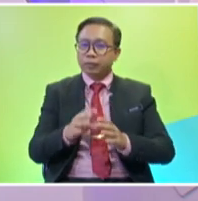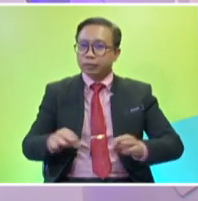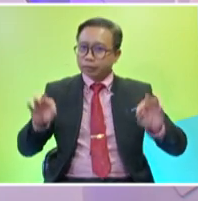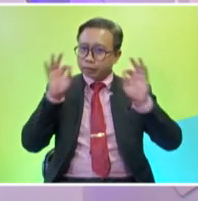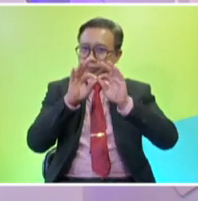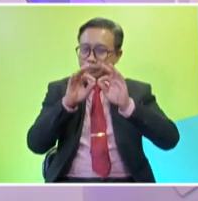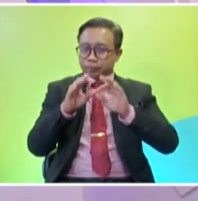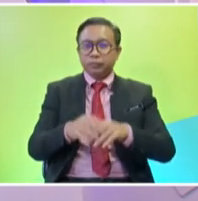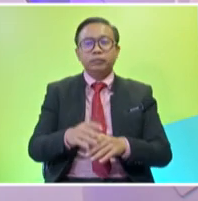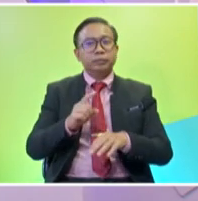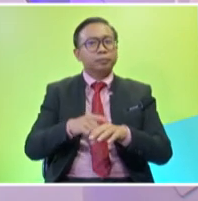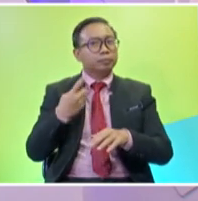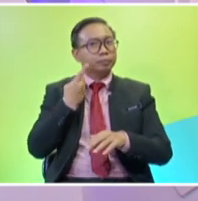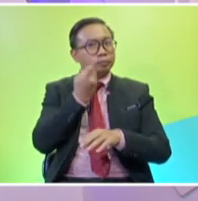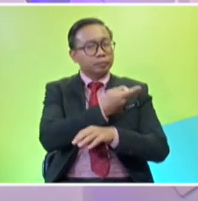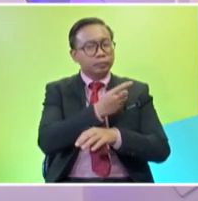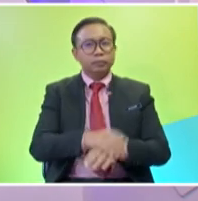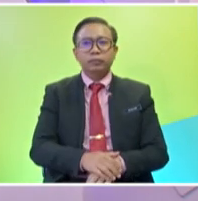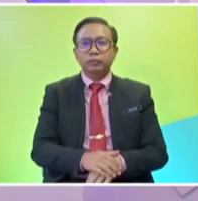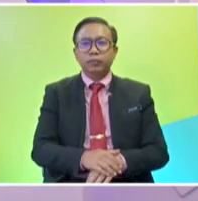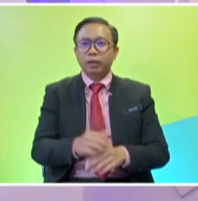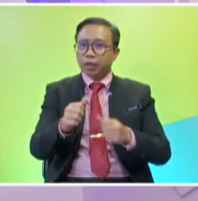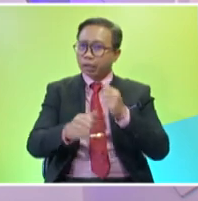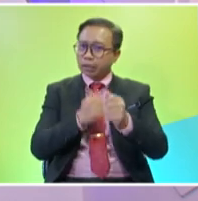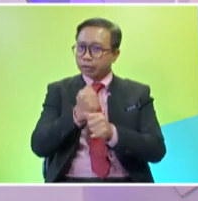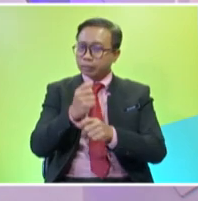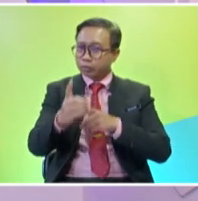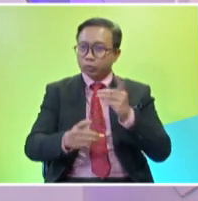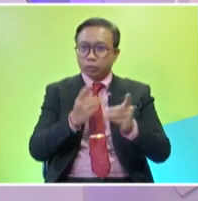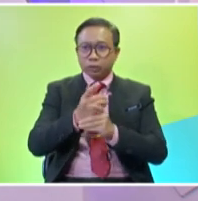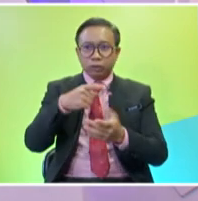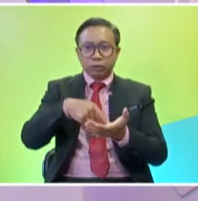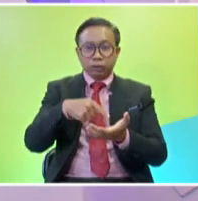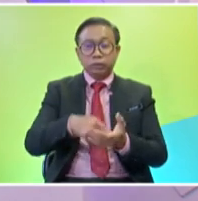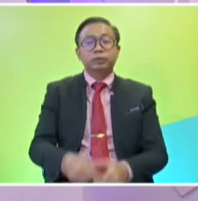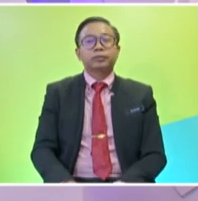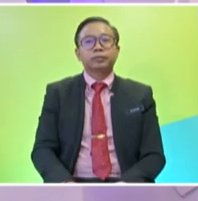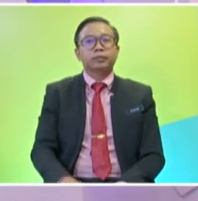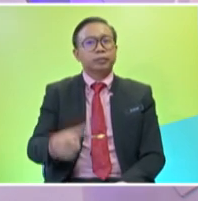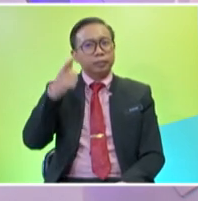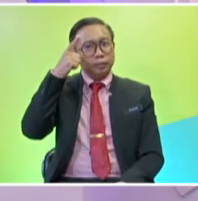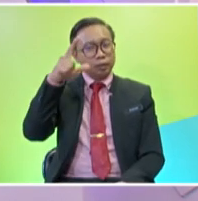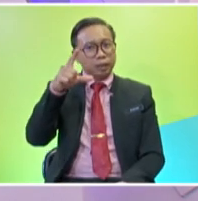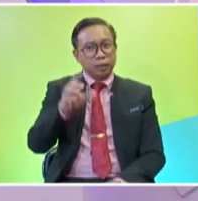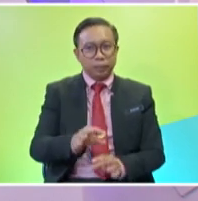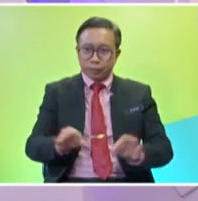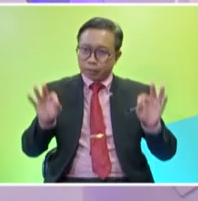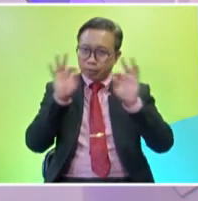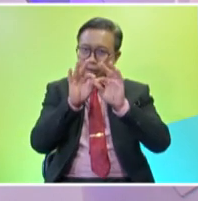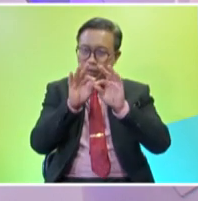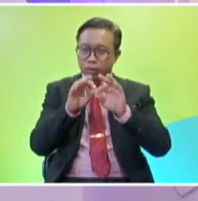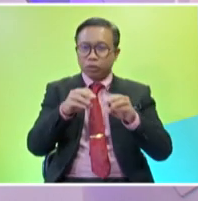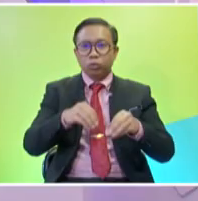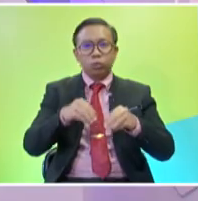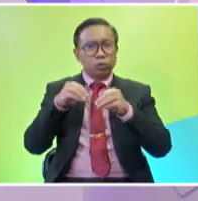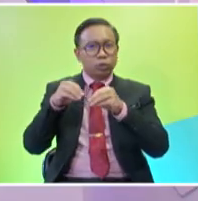kita atau penting kepada hewan atau penting kepada alam kepada dunia ini Oke baiklah kita lihat kepentingan tumbuh-tumbuhan sudah